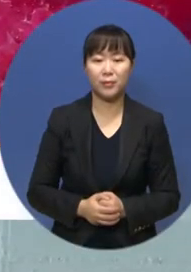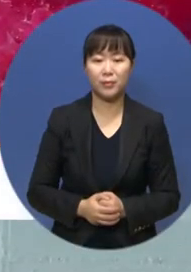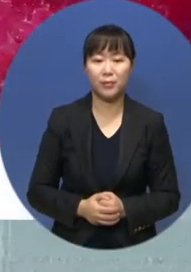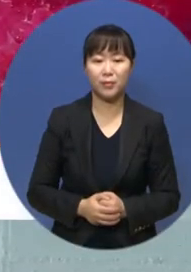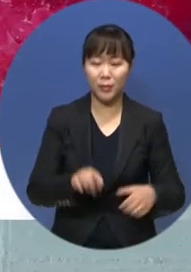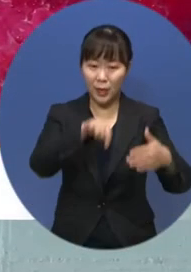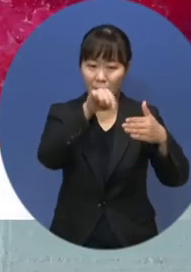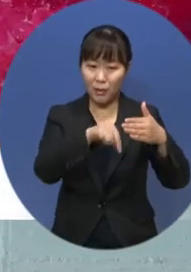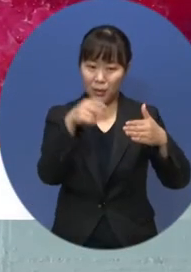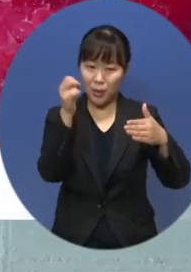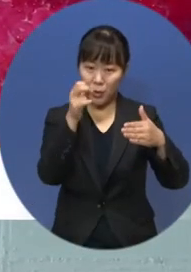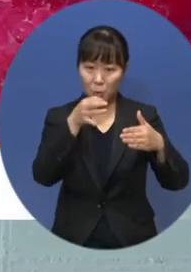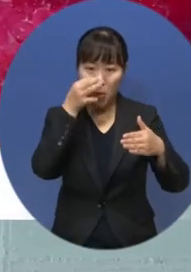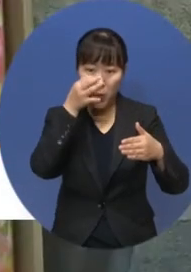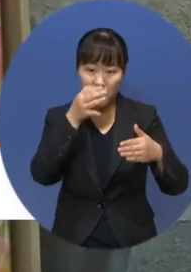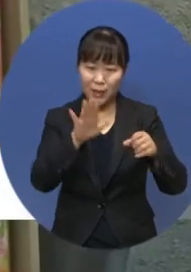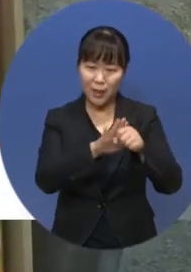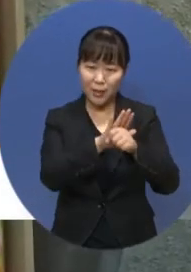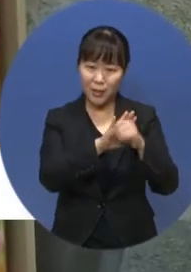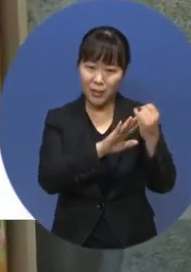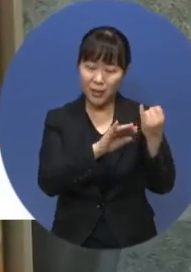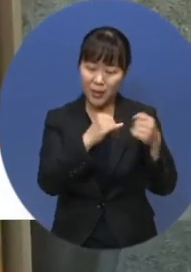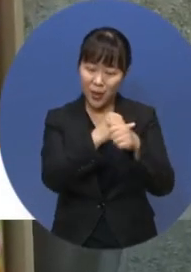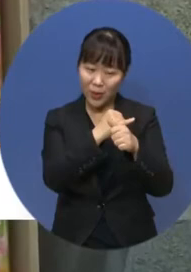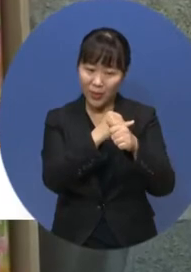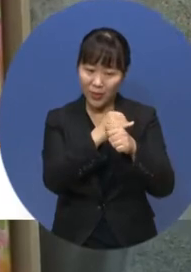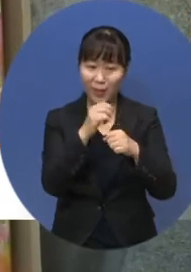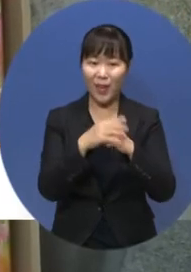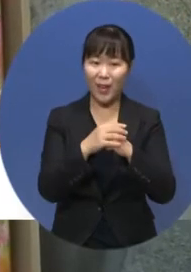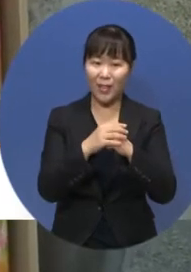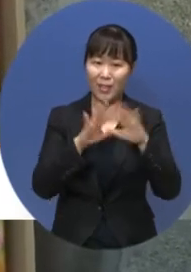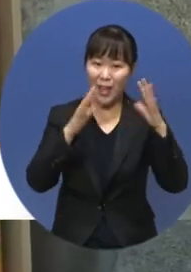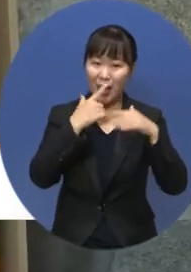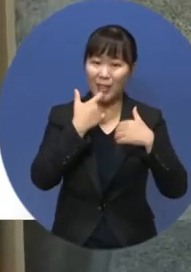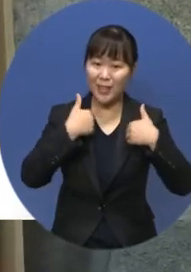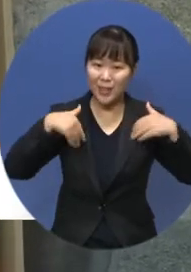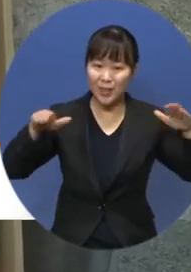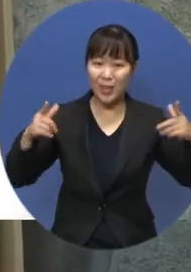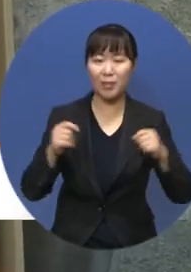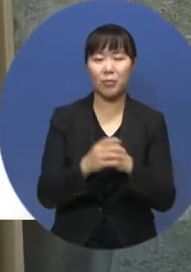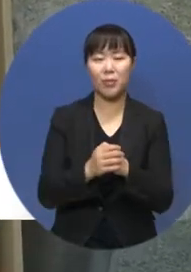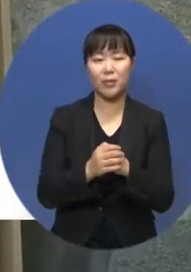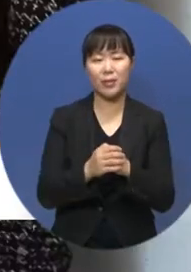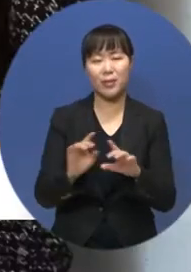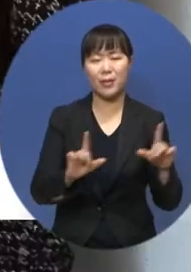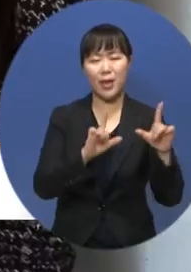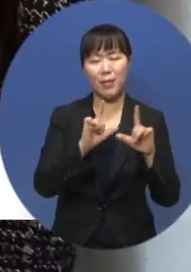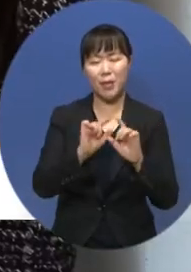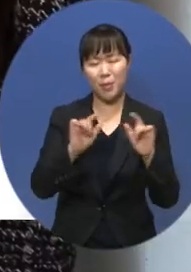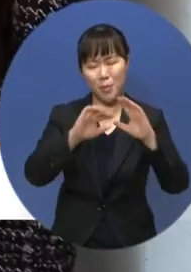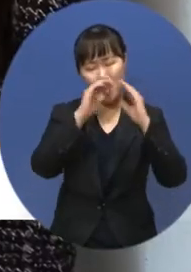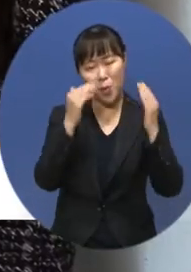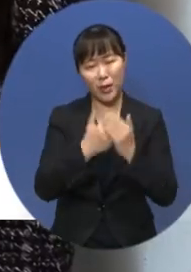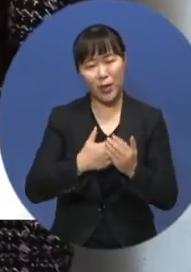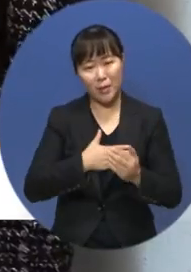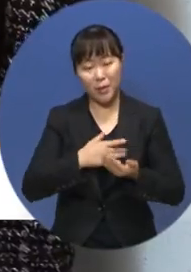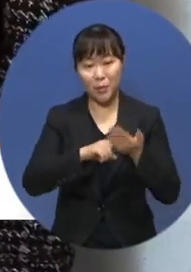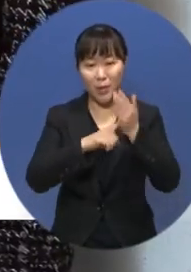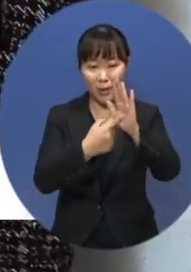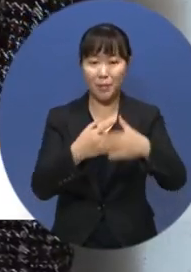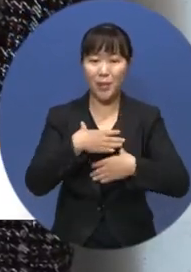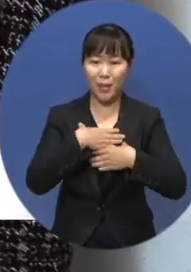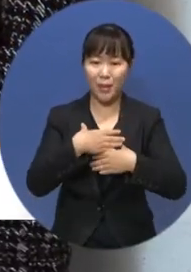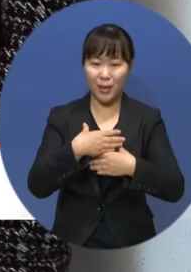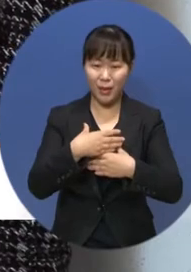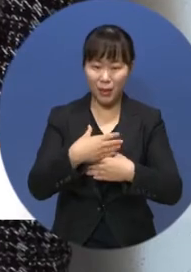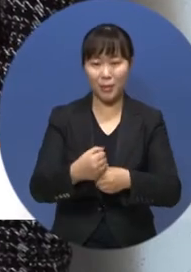작품 속에 자주 등장하는 사랑스런 연인들과 아기 천사들은 삶의 희노애락을 형상화하고 편안한